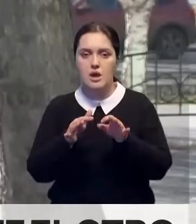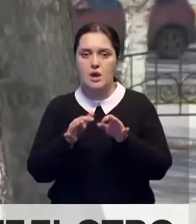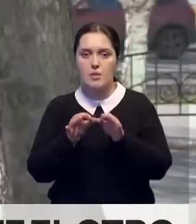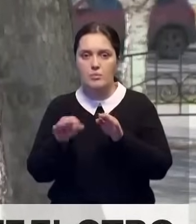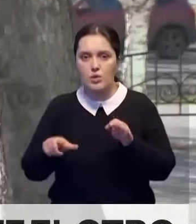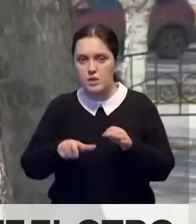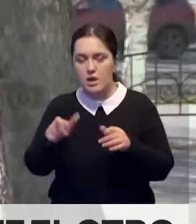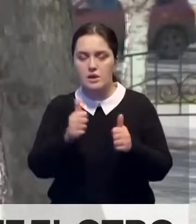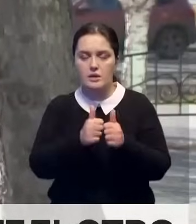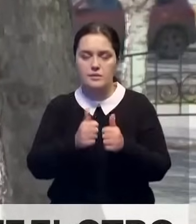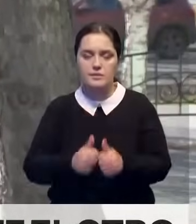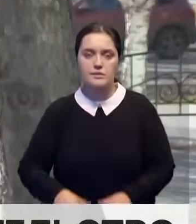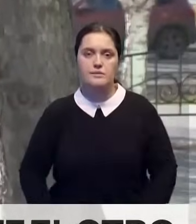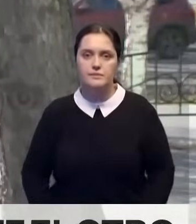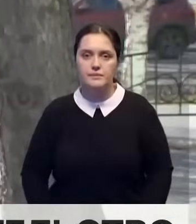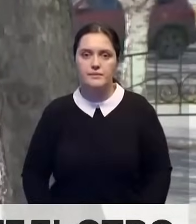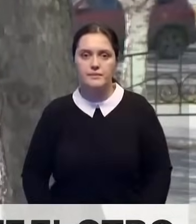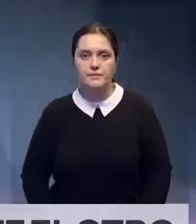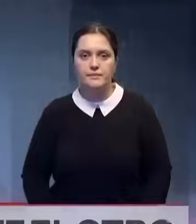маломальских таких сельских населенных пунктов.